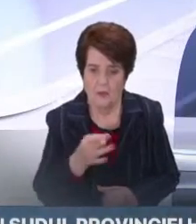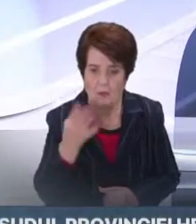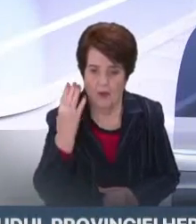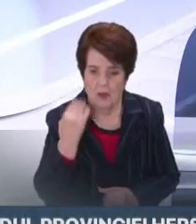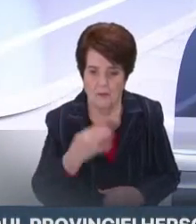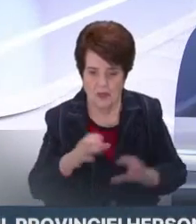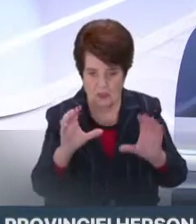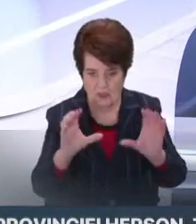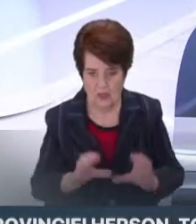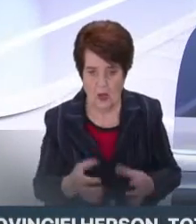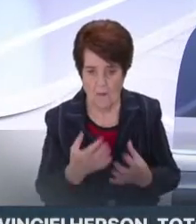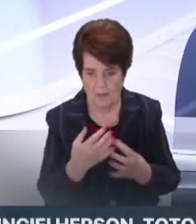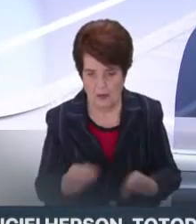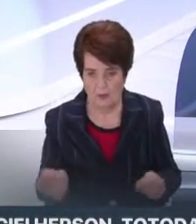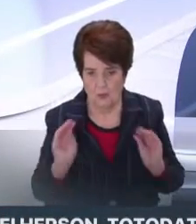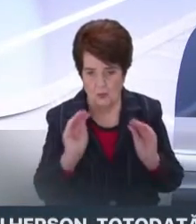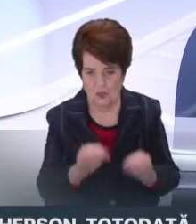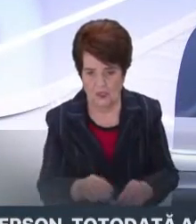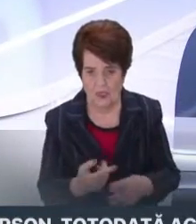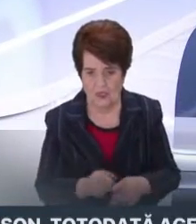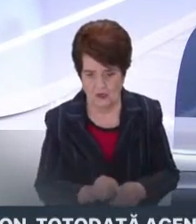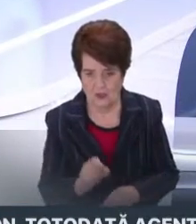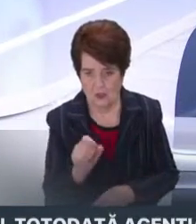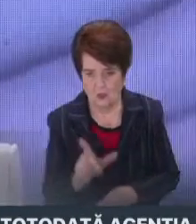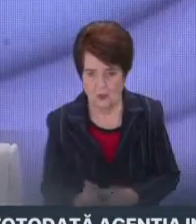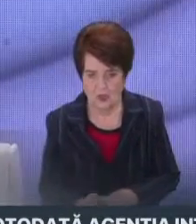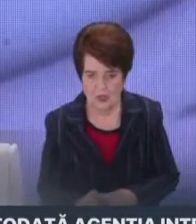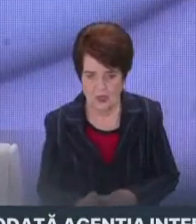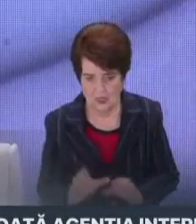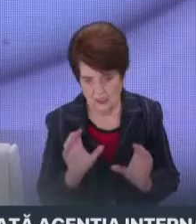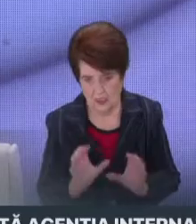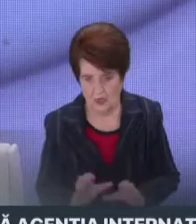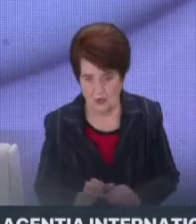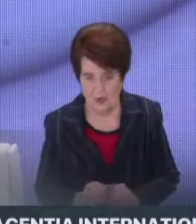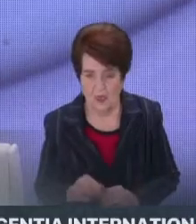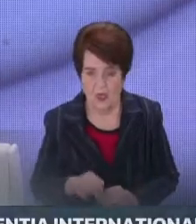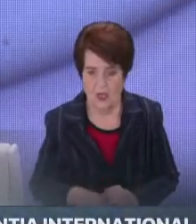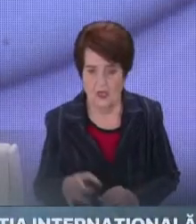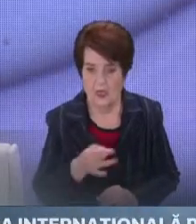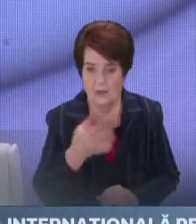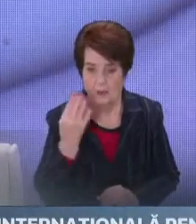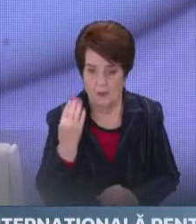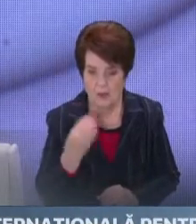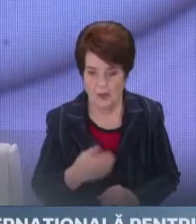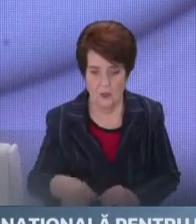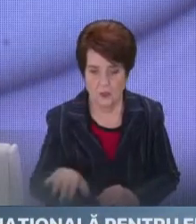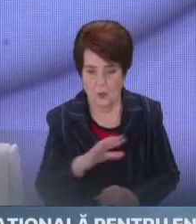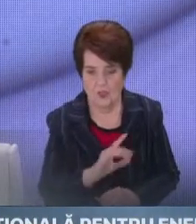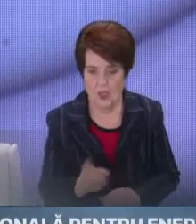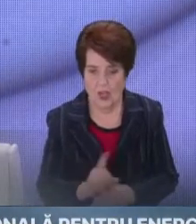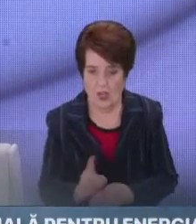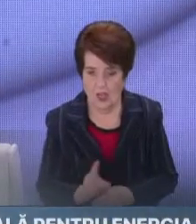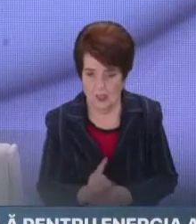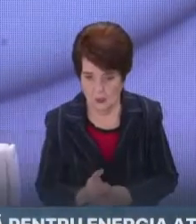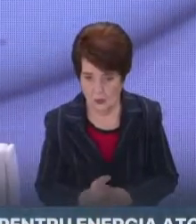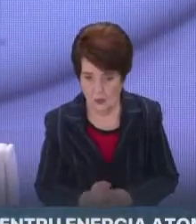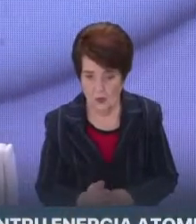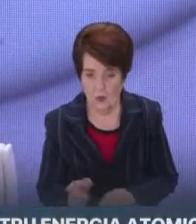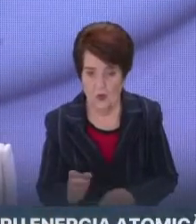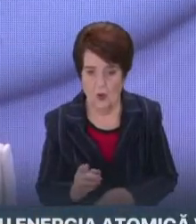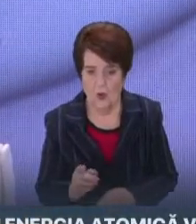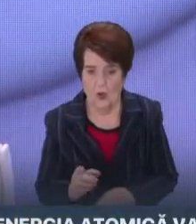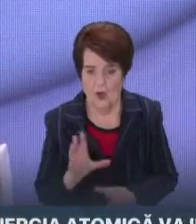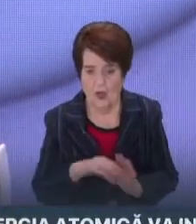legea permite utilizarea acestor butelii de gaze? În Republica Moldova, tot cadrul normativ interzice